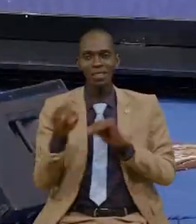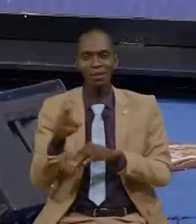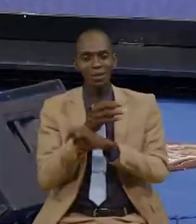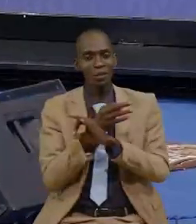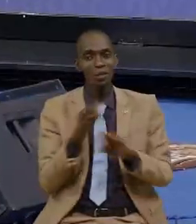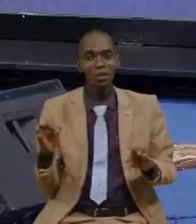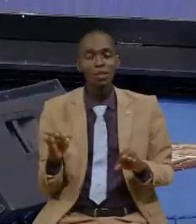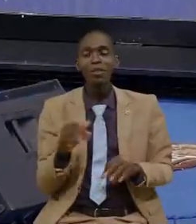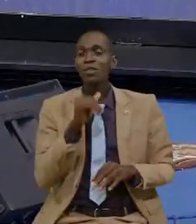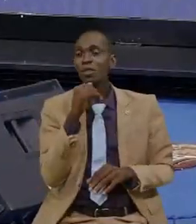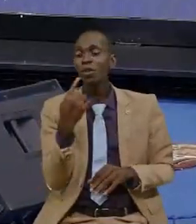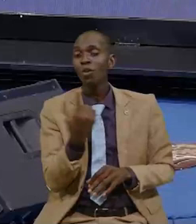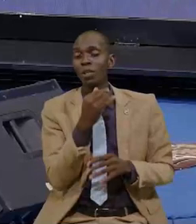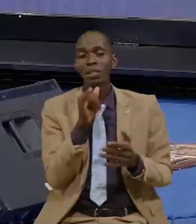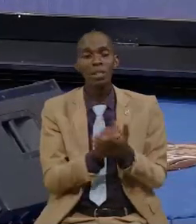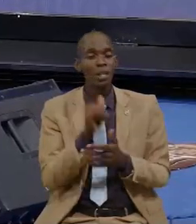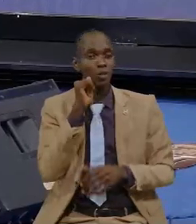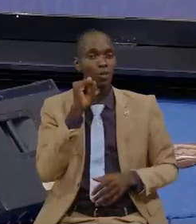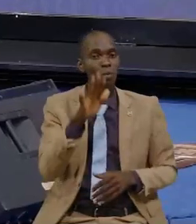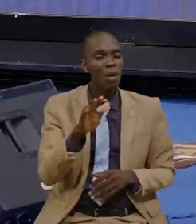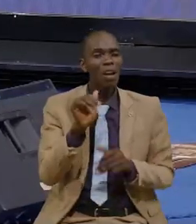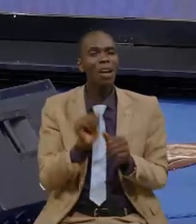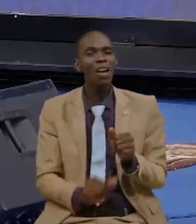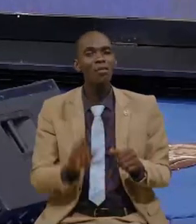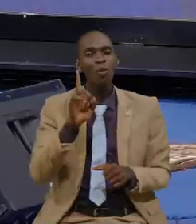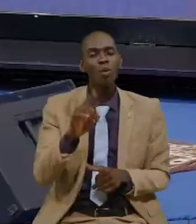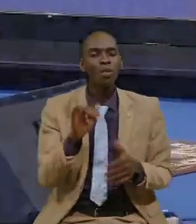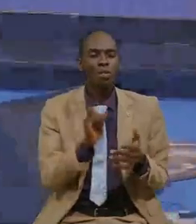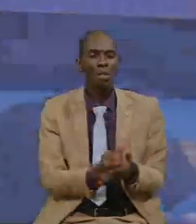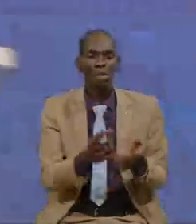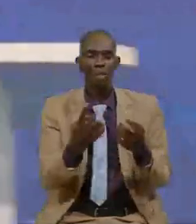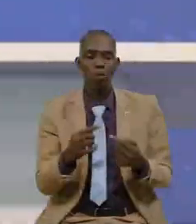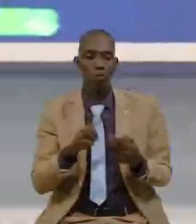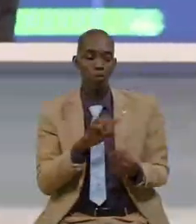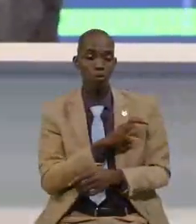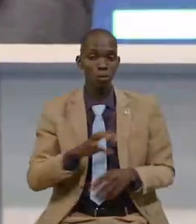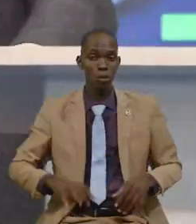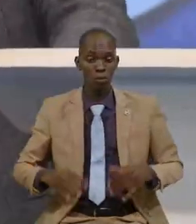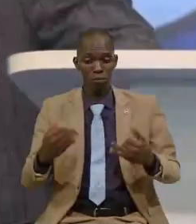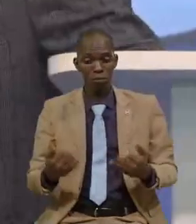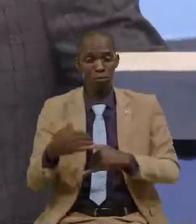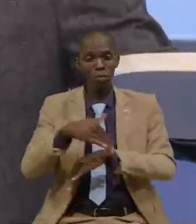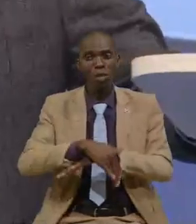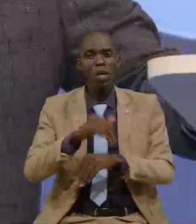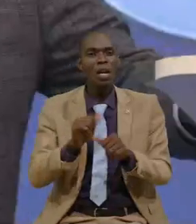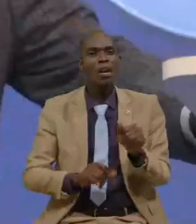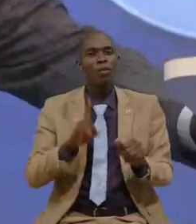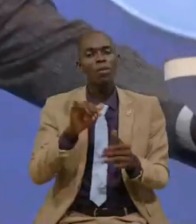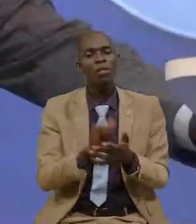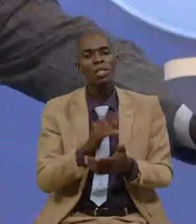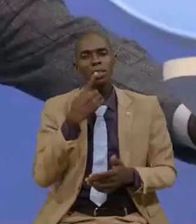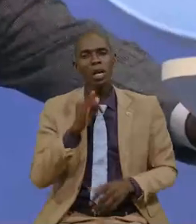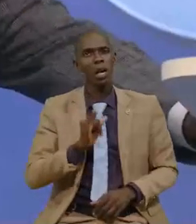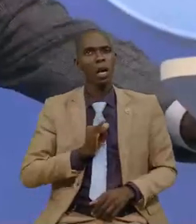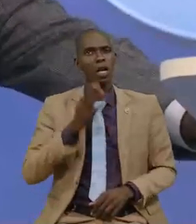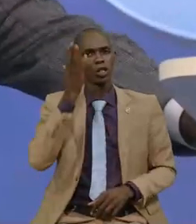vous a franchi, non seulement ça, non seulement cette femme, mais tous ceux qui viennent à Christ ce soir. Et